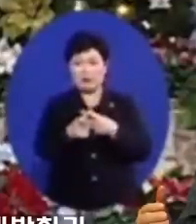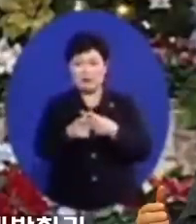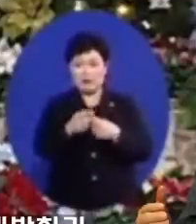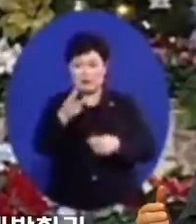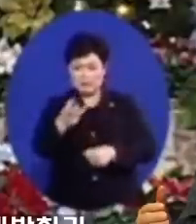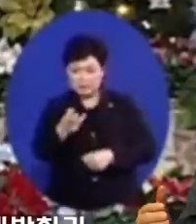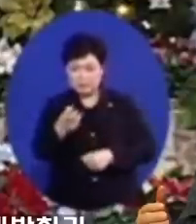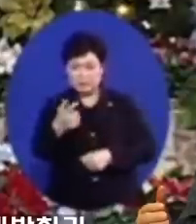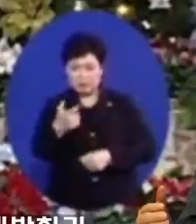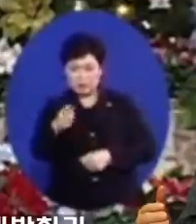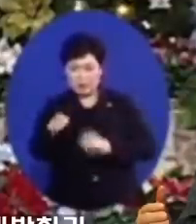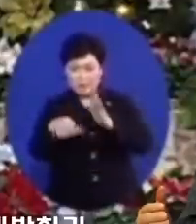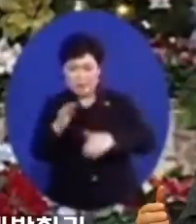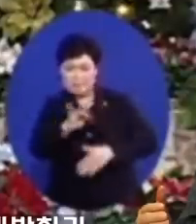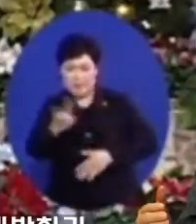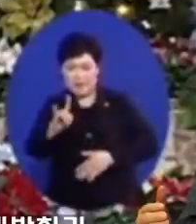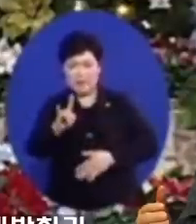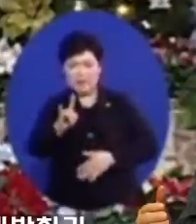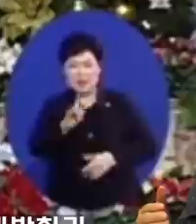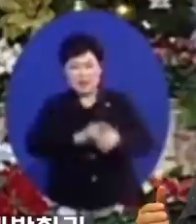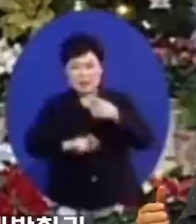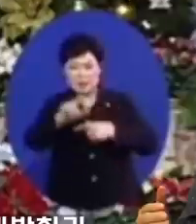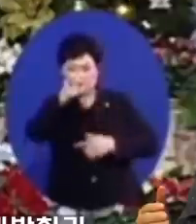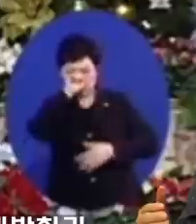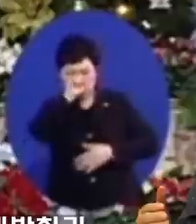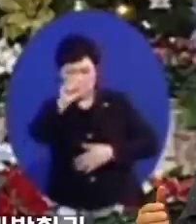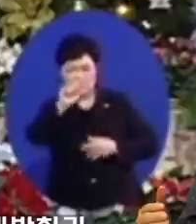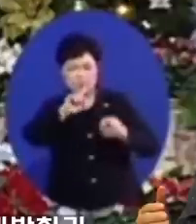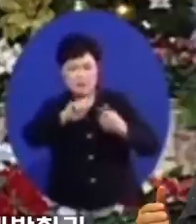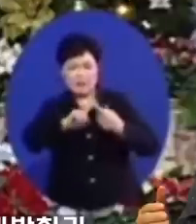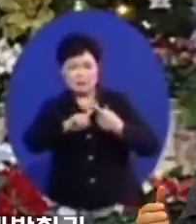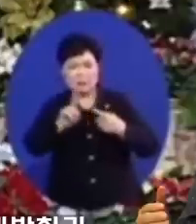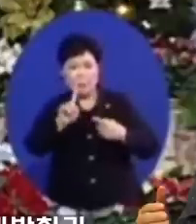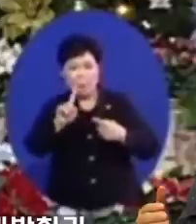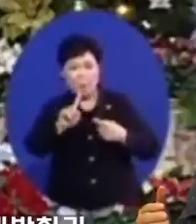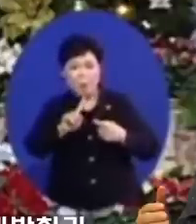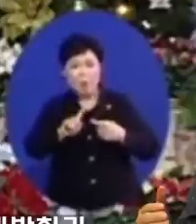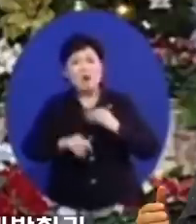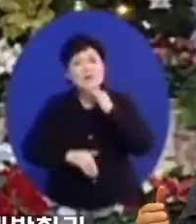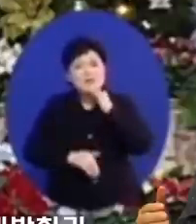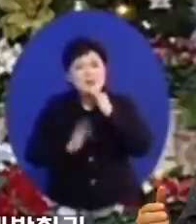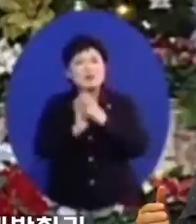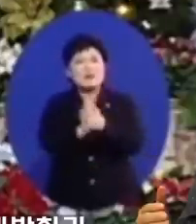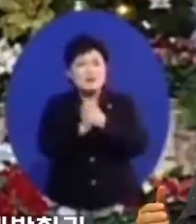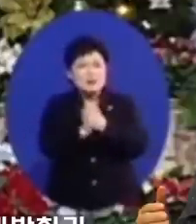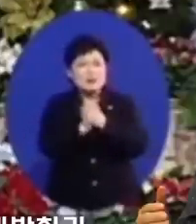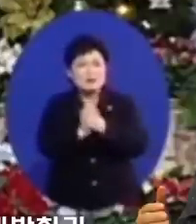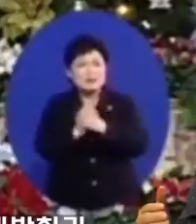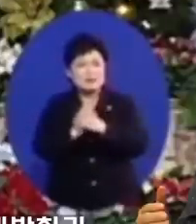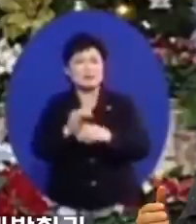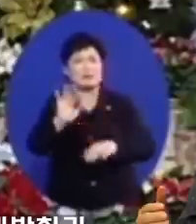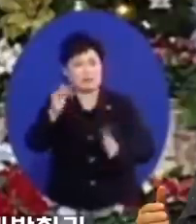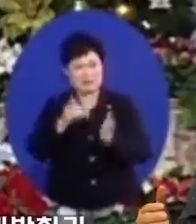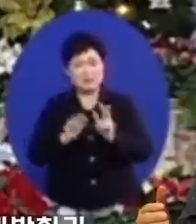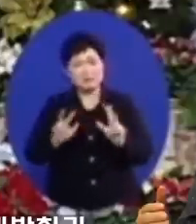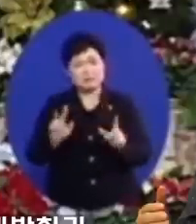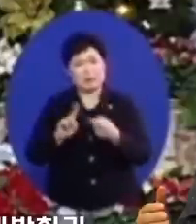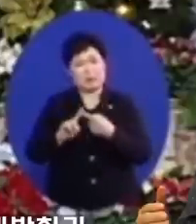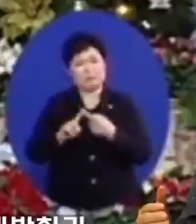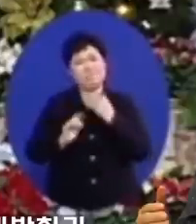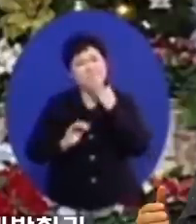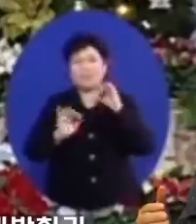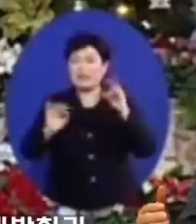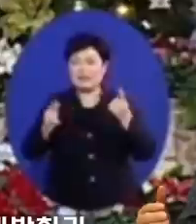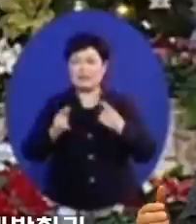30배, 60배, 100배로 나아질 것을 기대하라는 것입니다. 현재 그대로 있을 것이 아니라 더 나아질